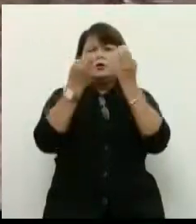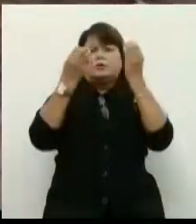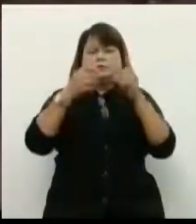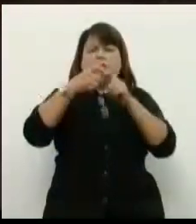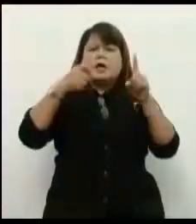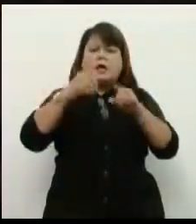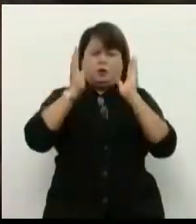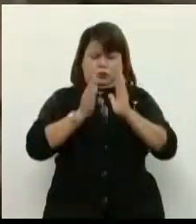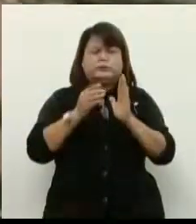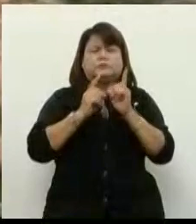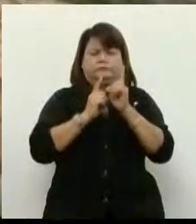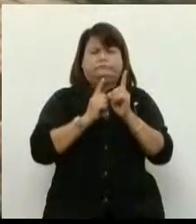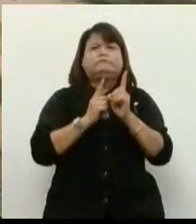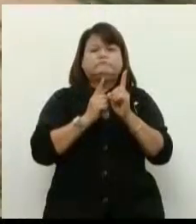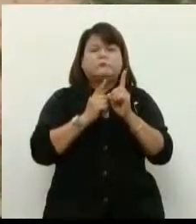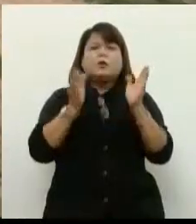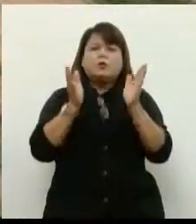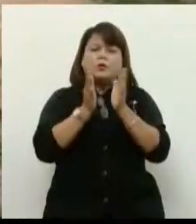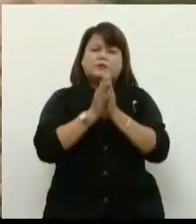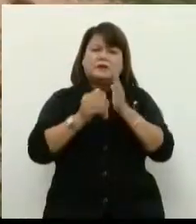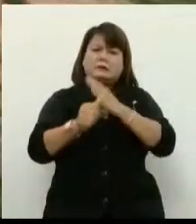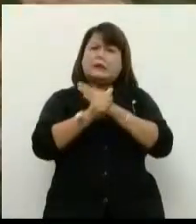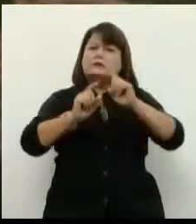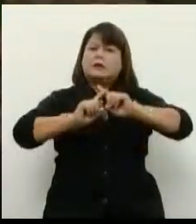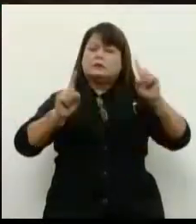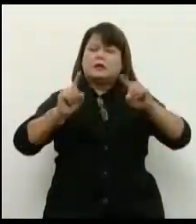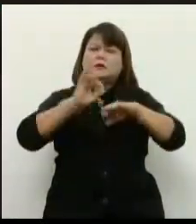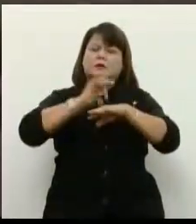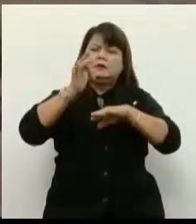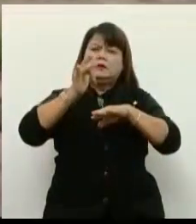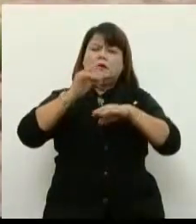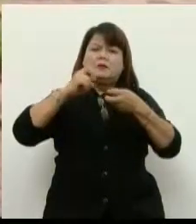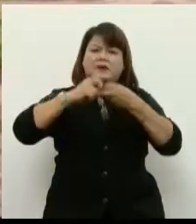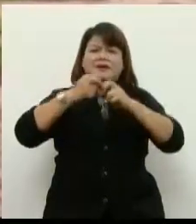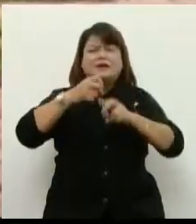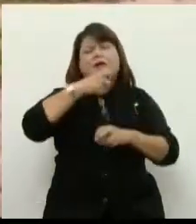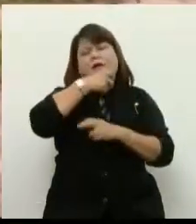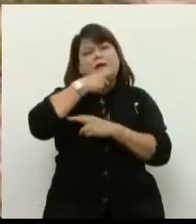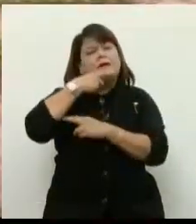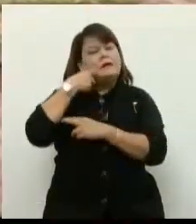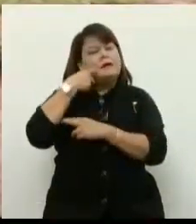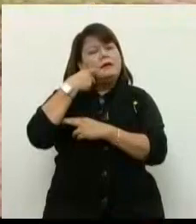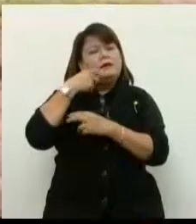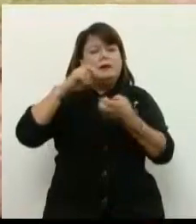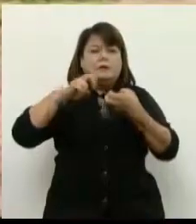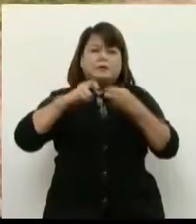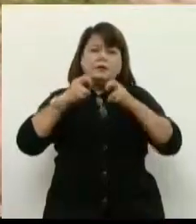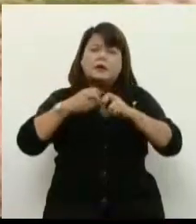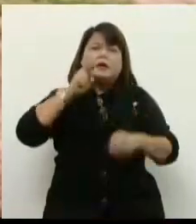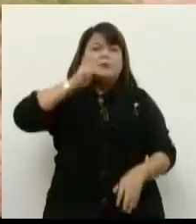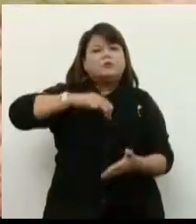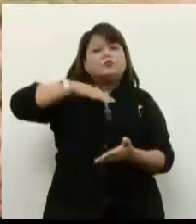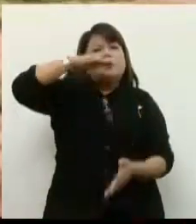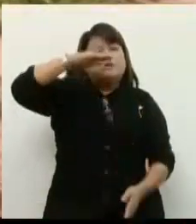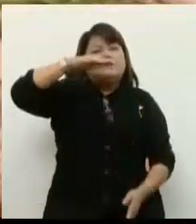ของมนุษย์ก็ตามรวมถึงภัยพิบัติที่เกิดขึ้นอาทิปัญหาภัยแล้งปัญหาภัยน้ำท่วม